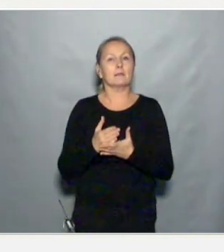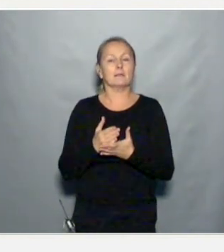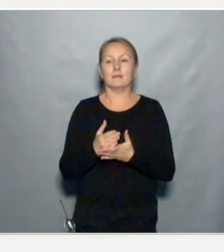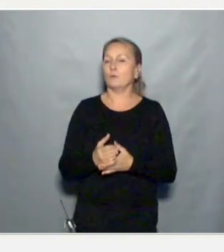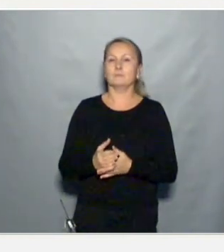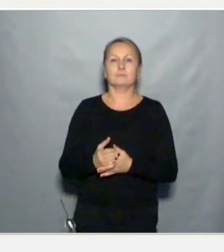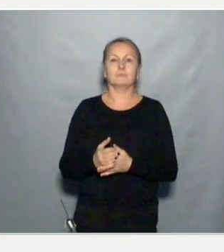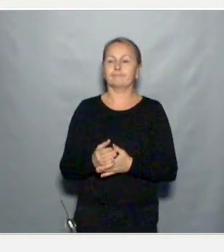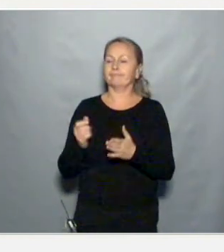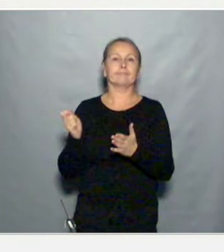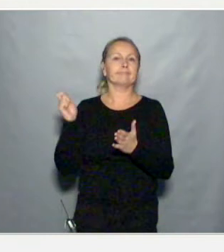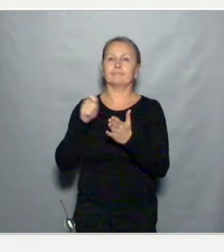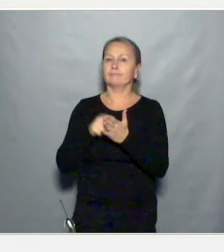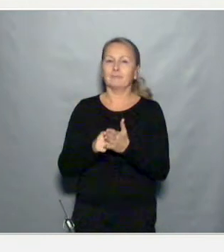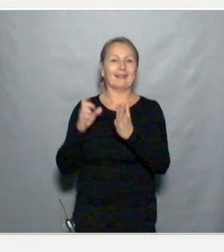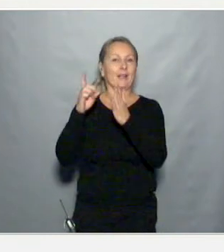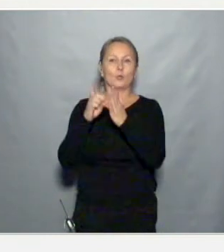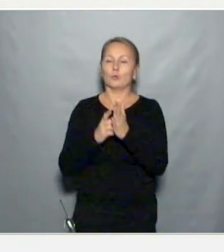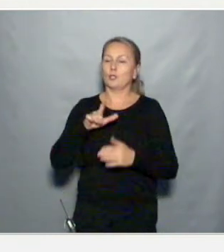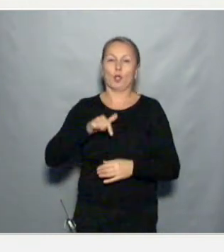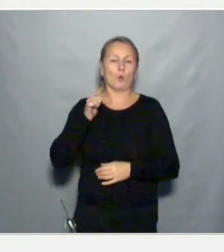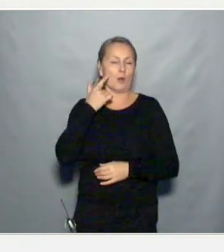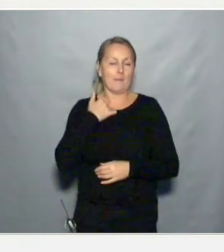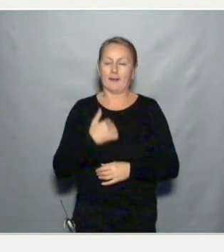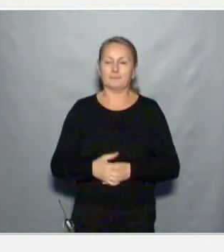diagnos på mig när jag var 17 år gammal.